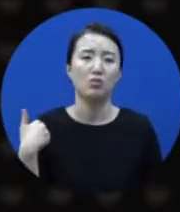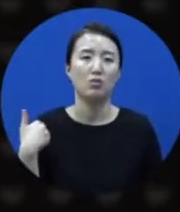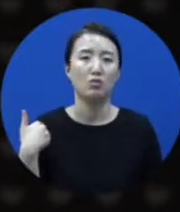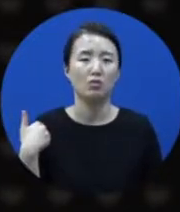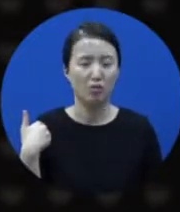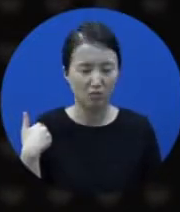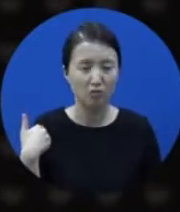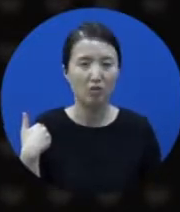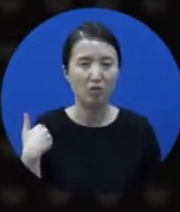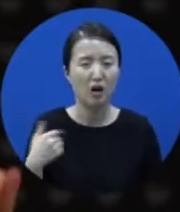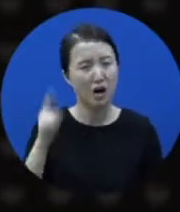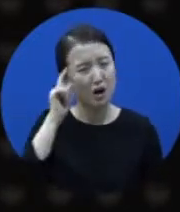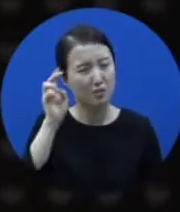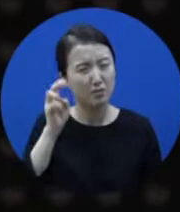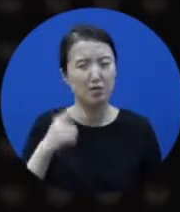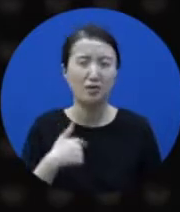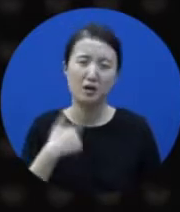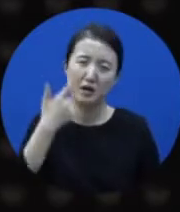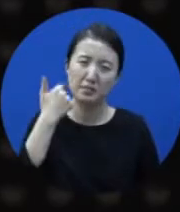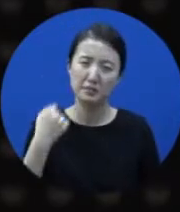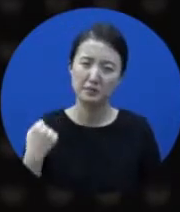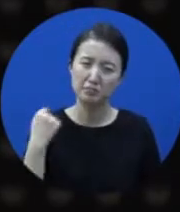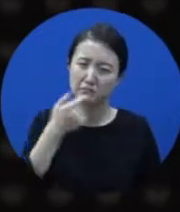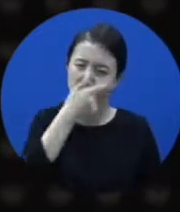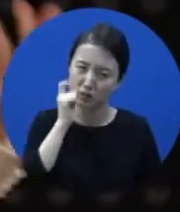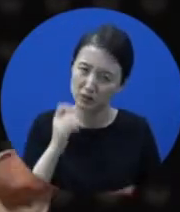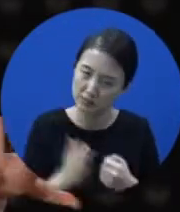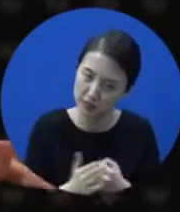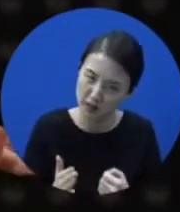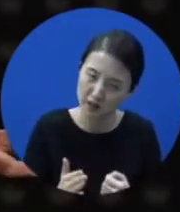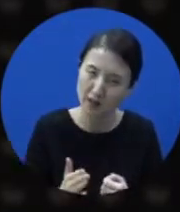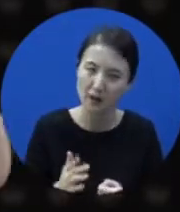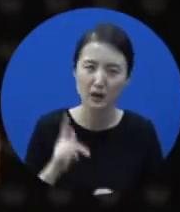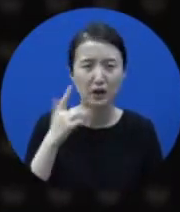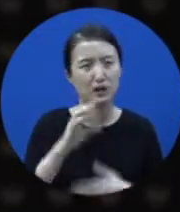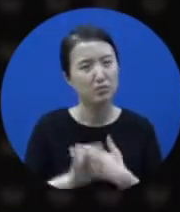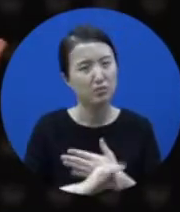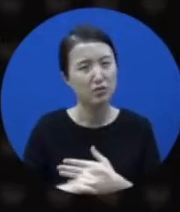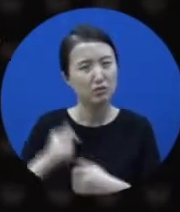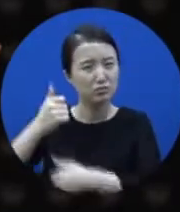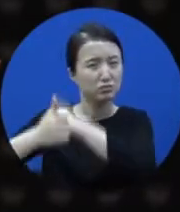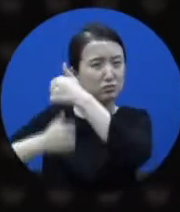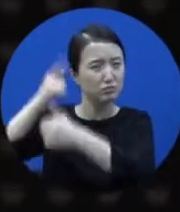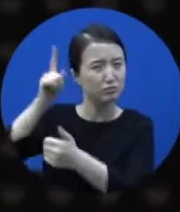내가 뭐 스카이를 안 나와서 떨어진 것 같아. 그래서 여러 가지 탓을 해요. 내가 왜 떨어졌는지 그 이유를 몰라요.